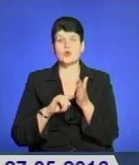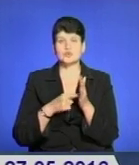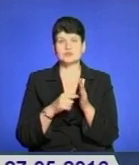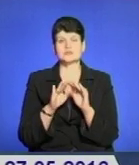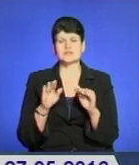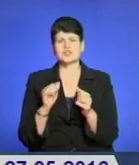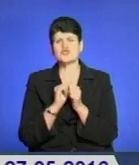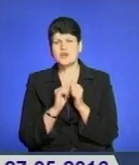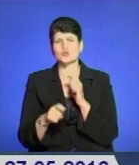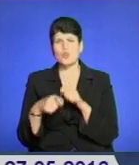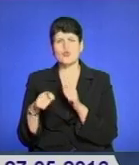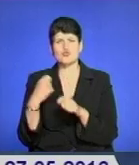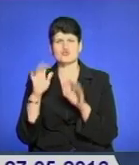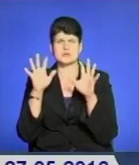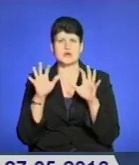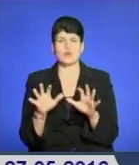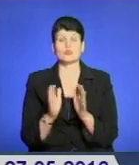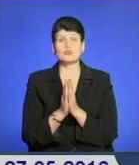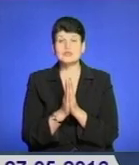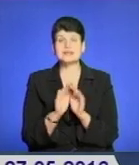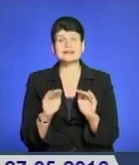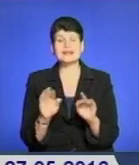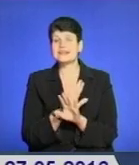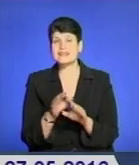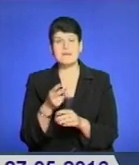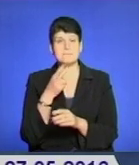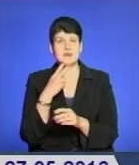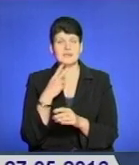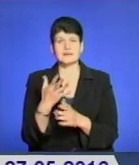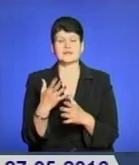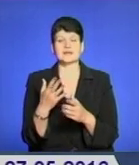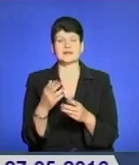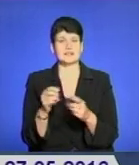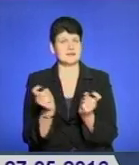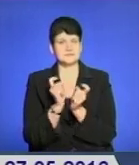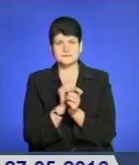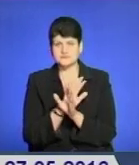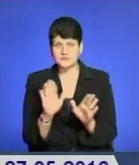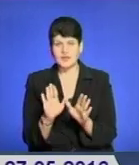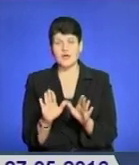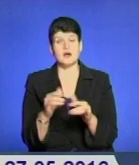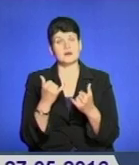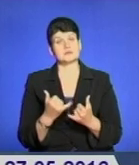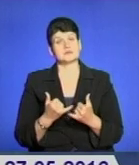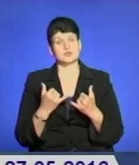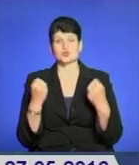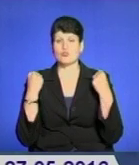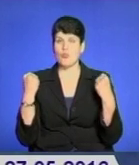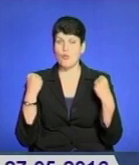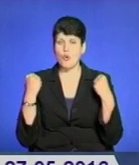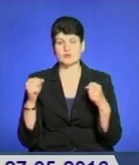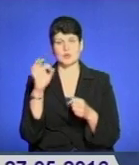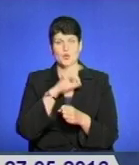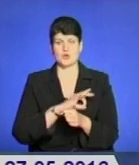підлітки часто порушують закони, тому закликали дітей не палити, не вступати у конфлікти, а навпаки – приділити увагу спорту та іншим